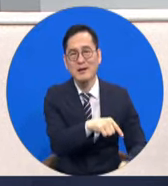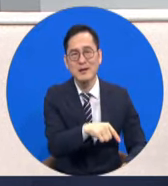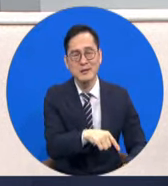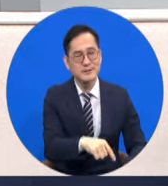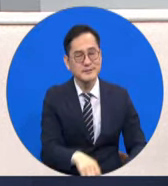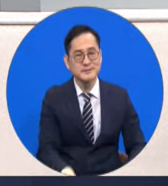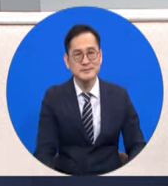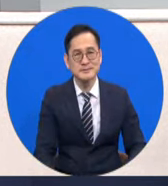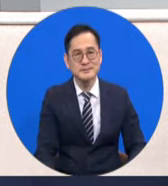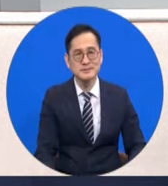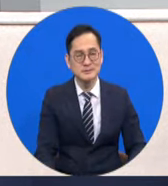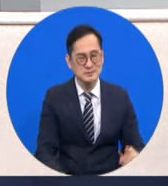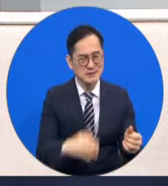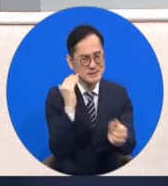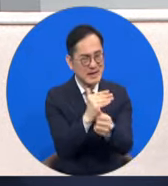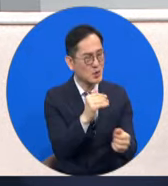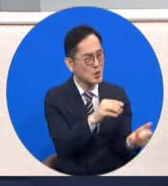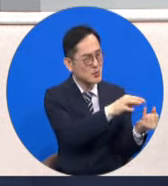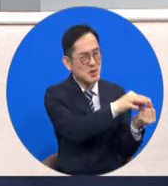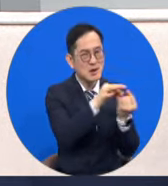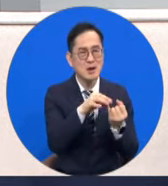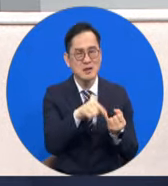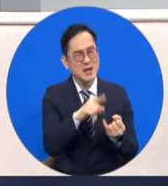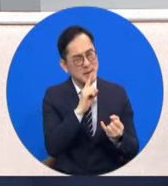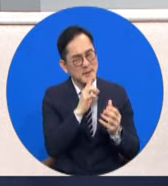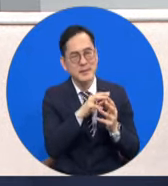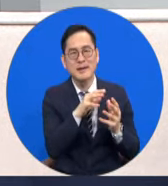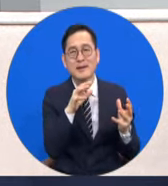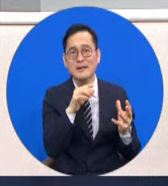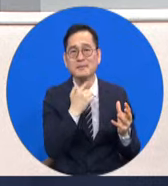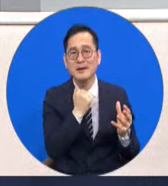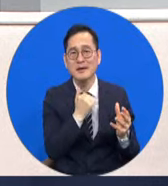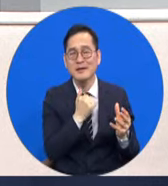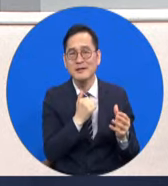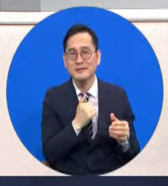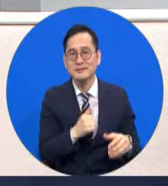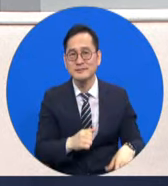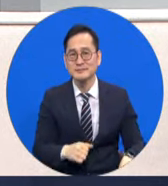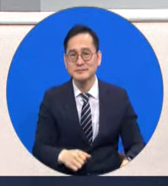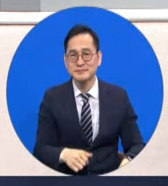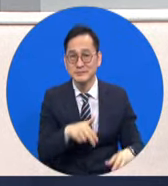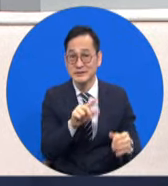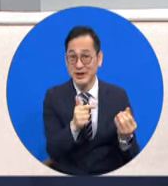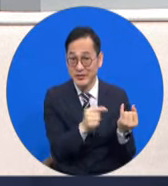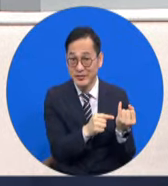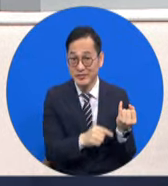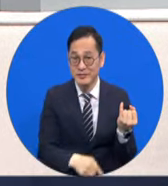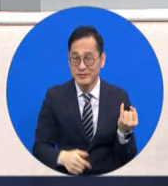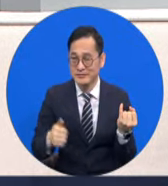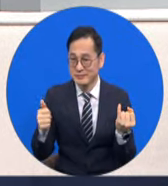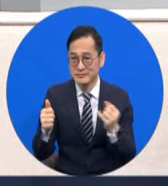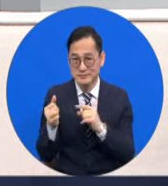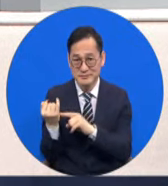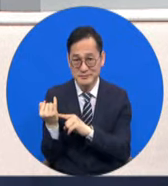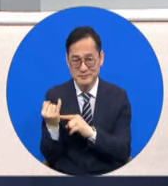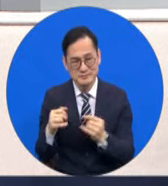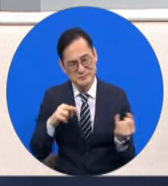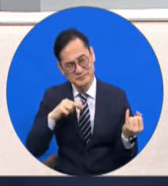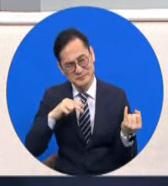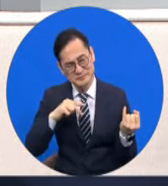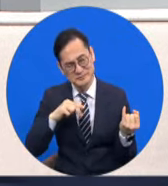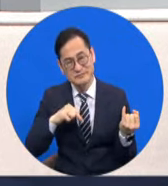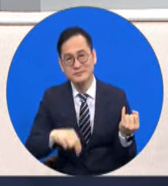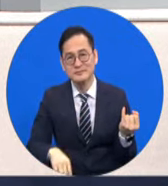때문에 계속적으로 주목을 받았습니다. 그리고 최근에는 그 전현희 후보에 대해서 그 윤희숙 후보 쪽에서 지적한 사항이